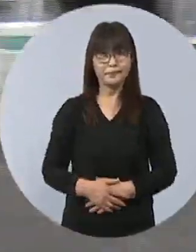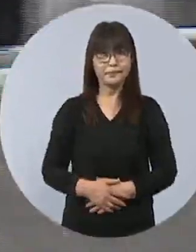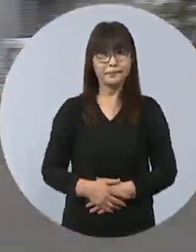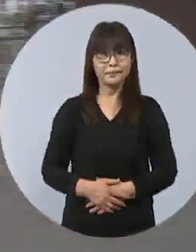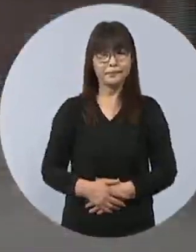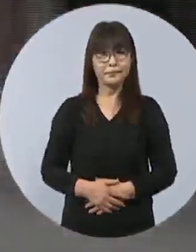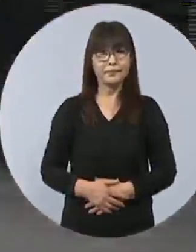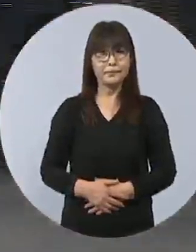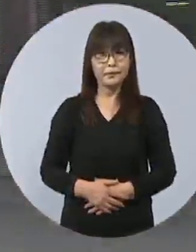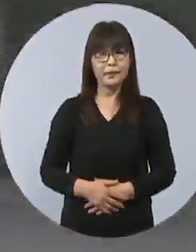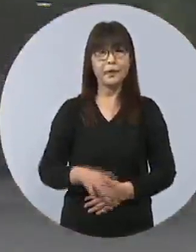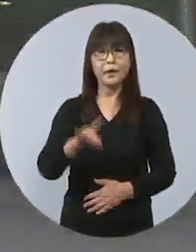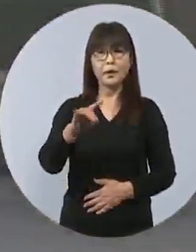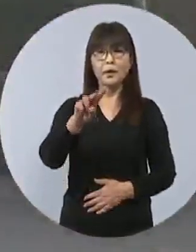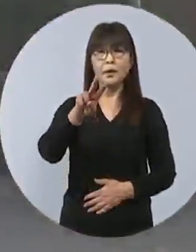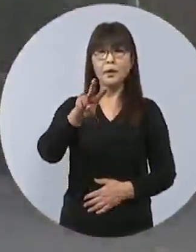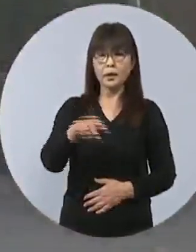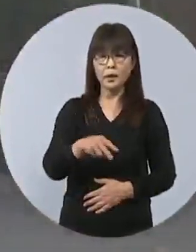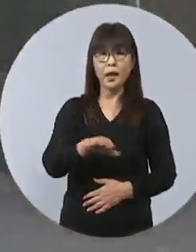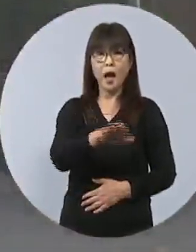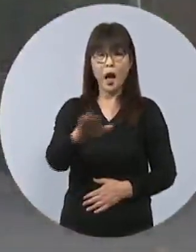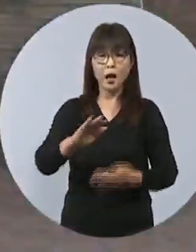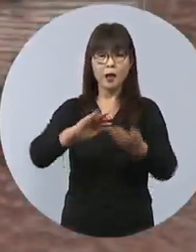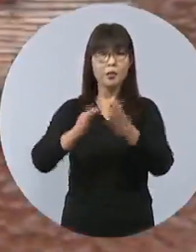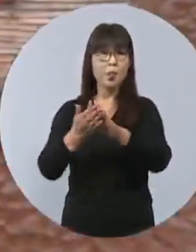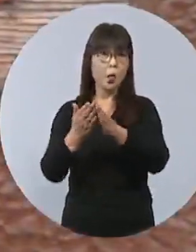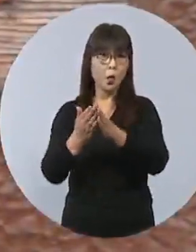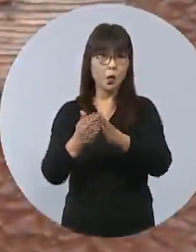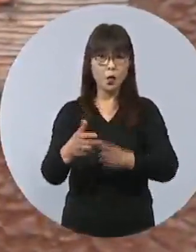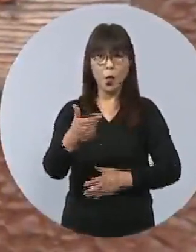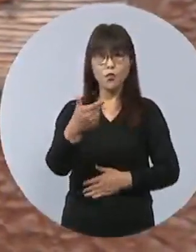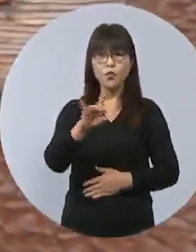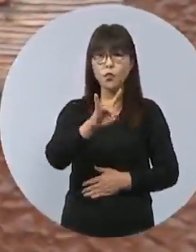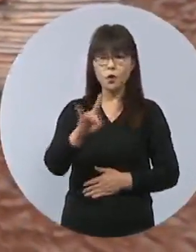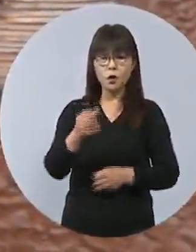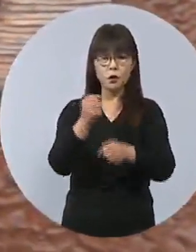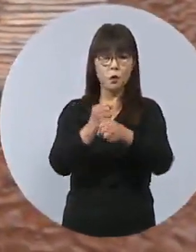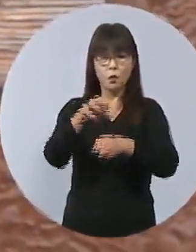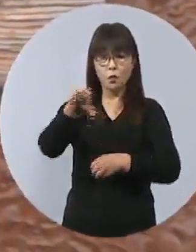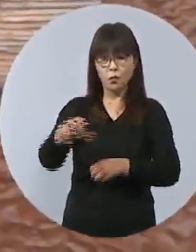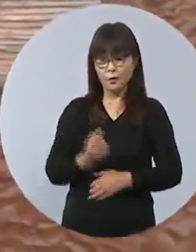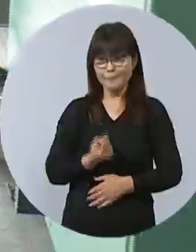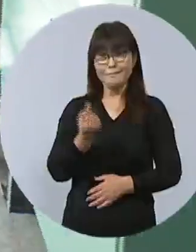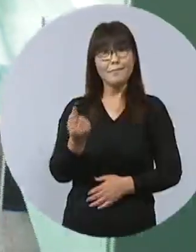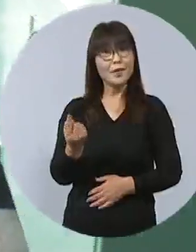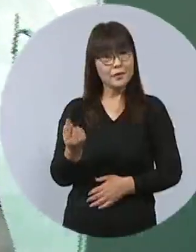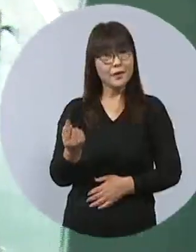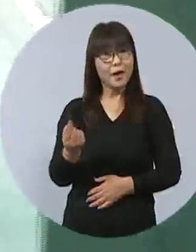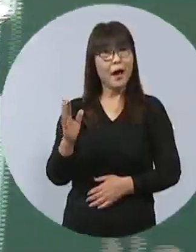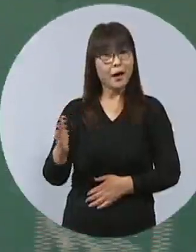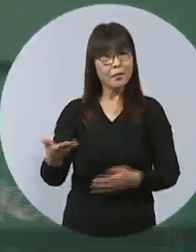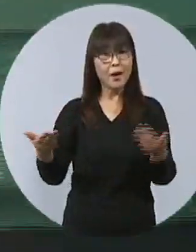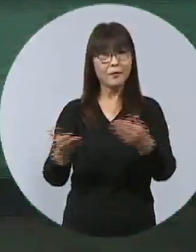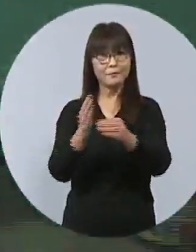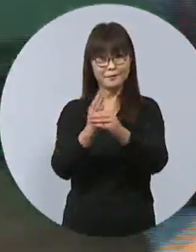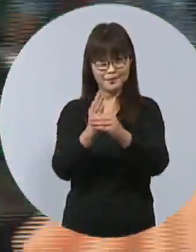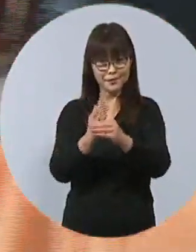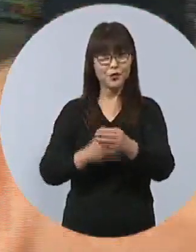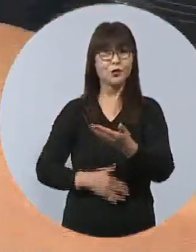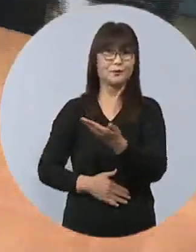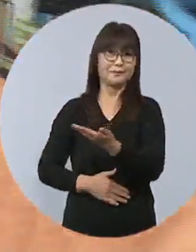藍染めをしている桐原町の麦工房に向かいました。 こちらで作業されてます。